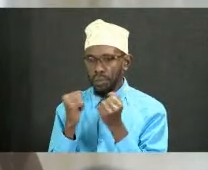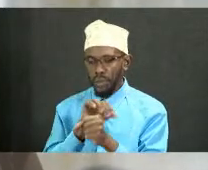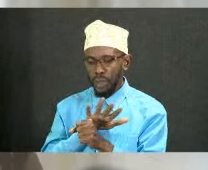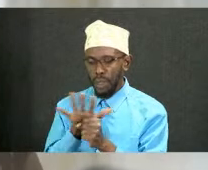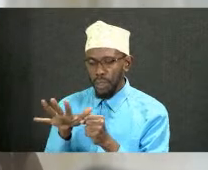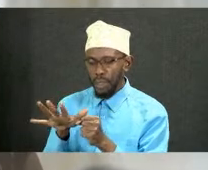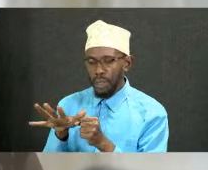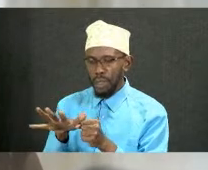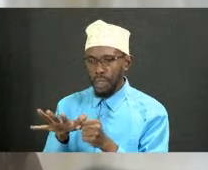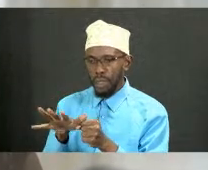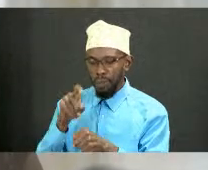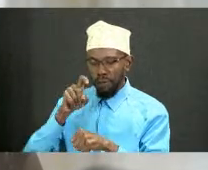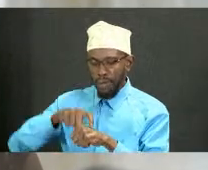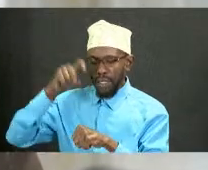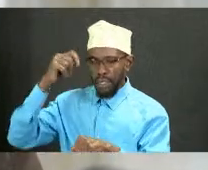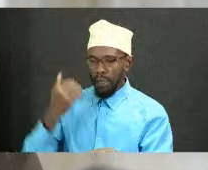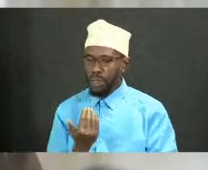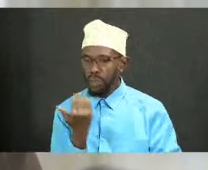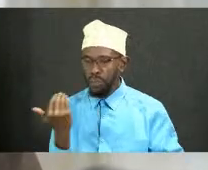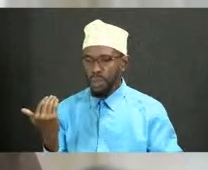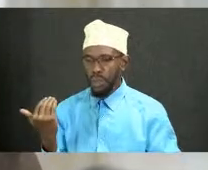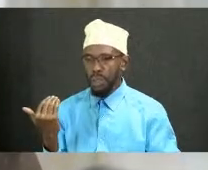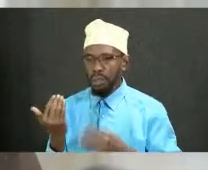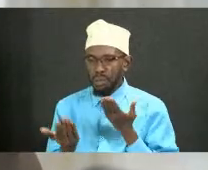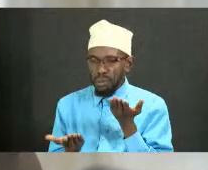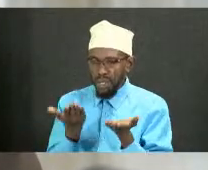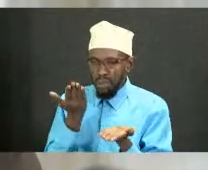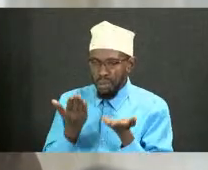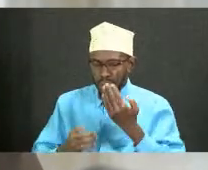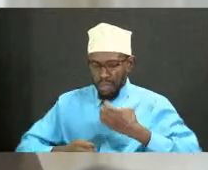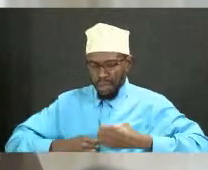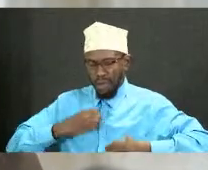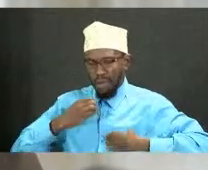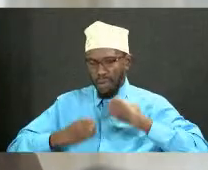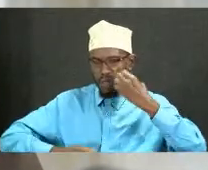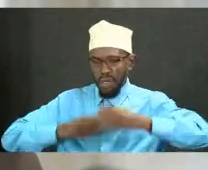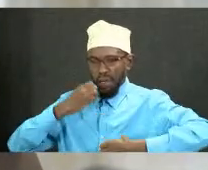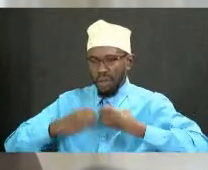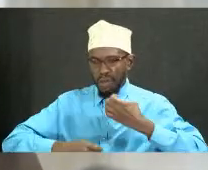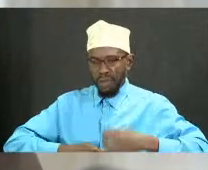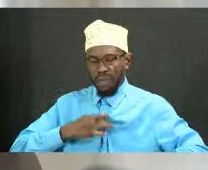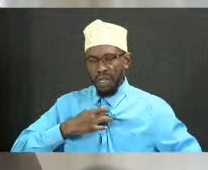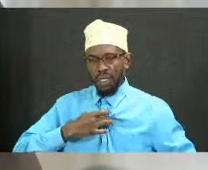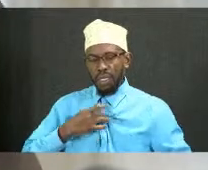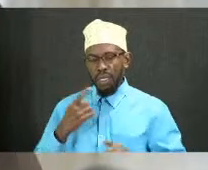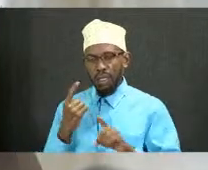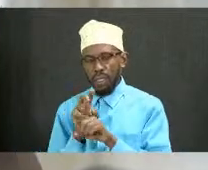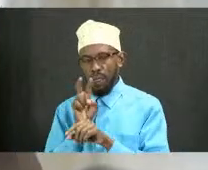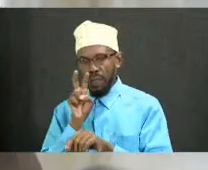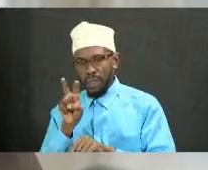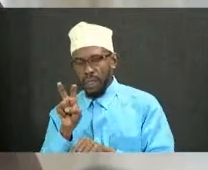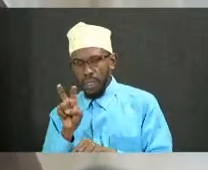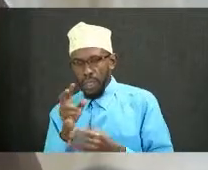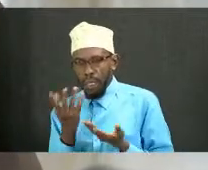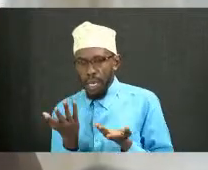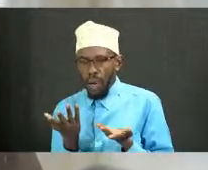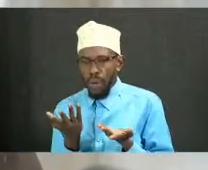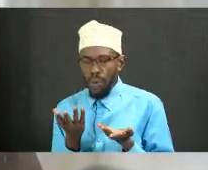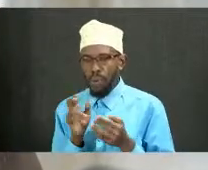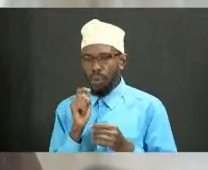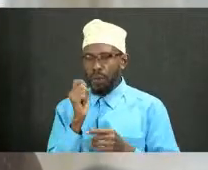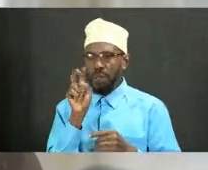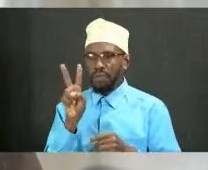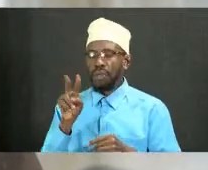la COVID-19, watoto wetu, maybe emotional trigger yangu ama hisia yangu ni kuona kwa